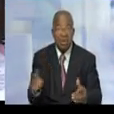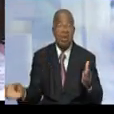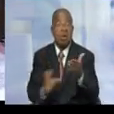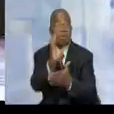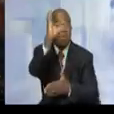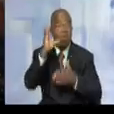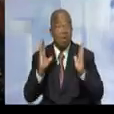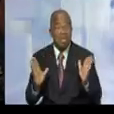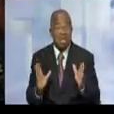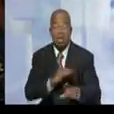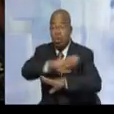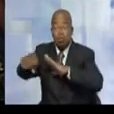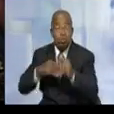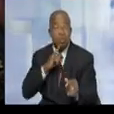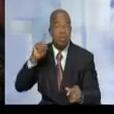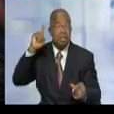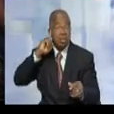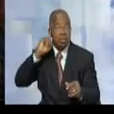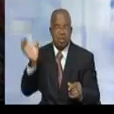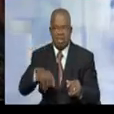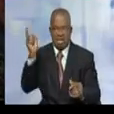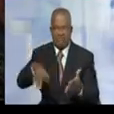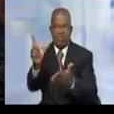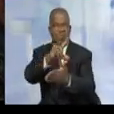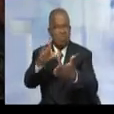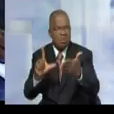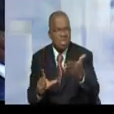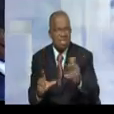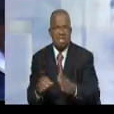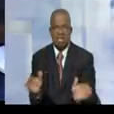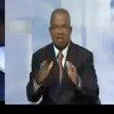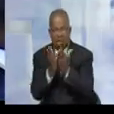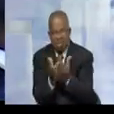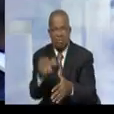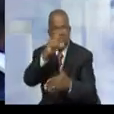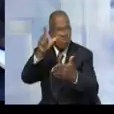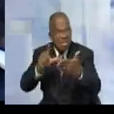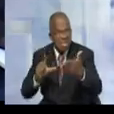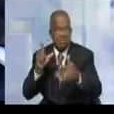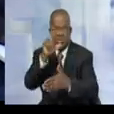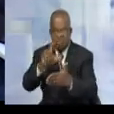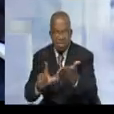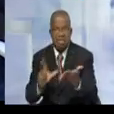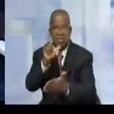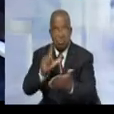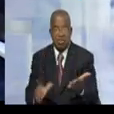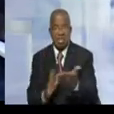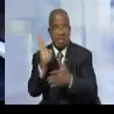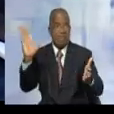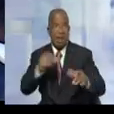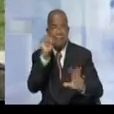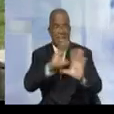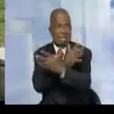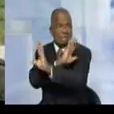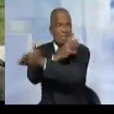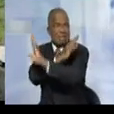parents d'élèves à motiver les enfants au goût de la lecture. Cette journée du livre et de l'excellence est aussi l'occasion pour l'inspection de